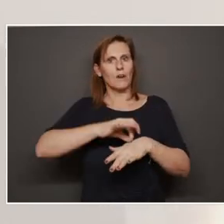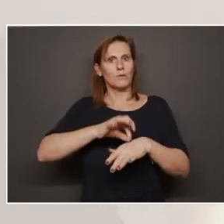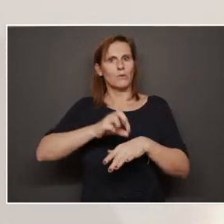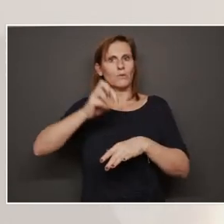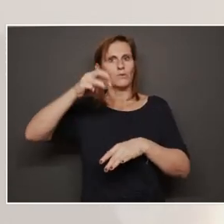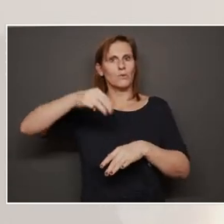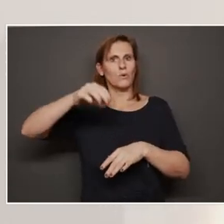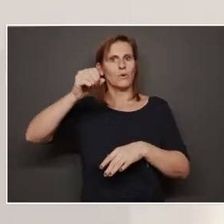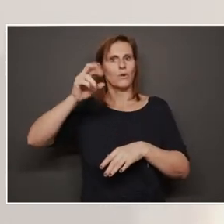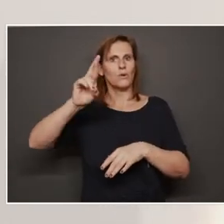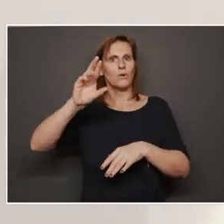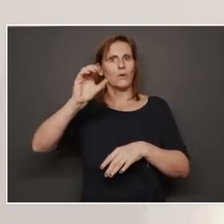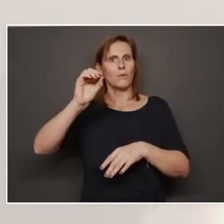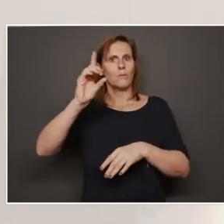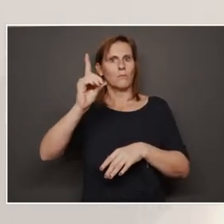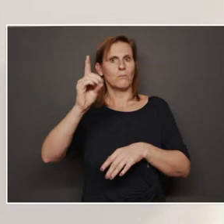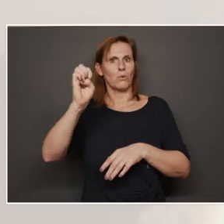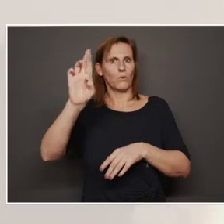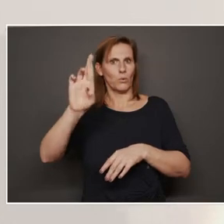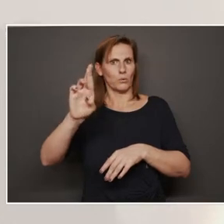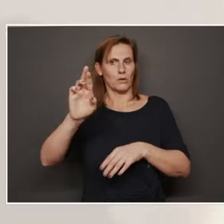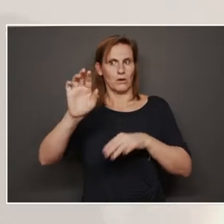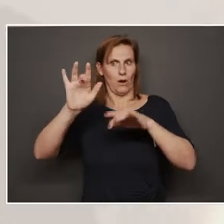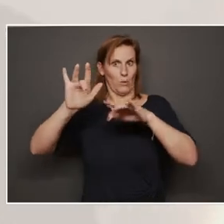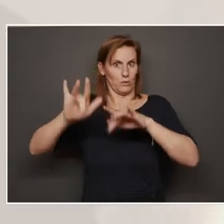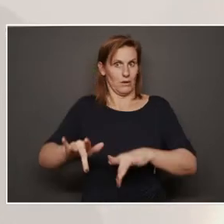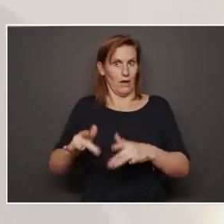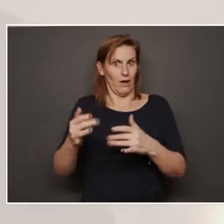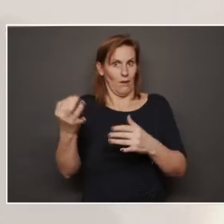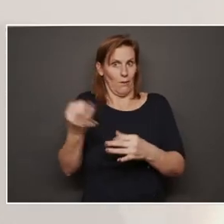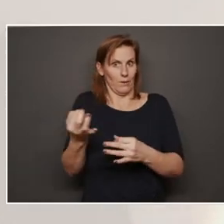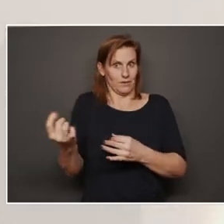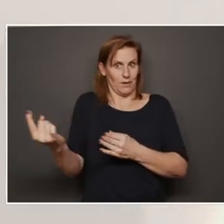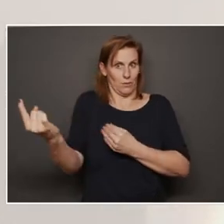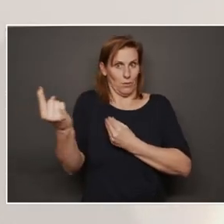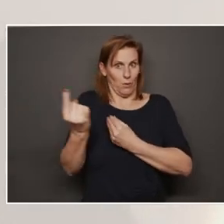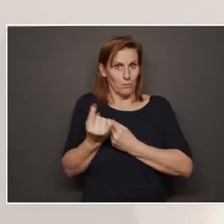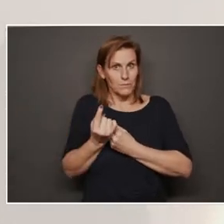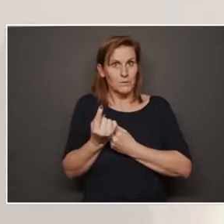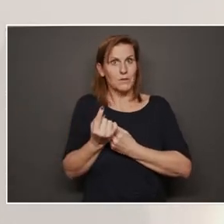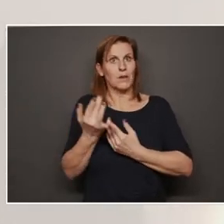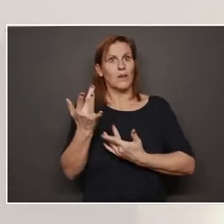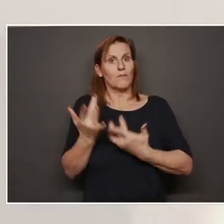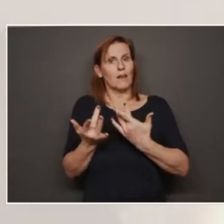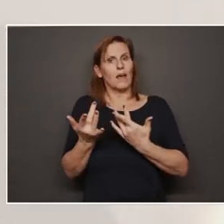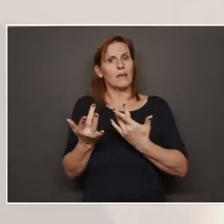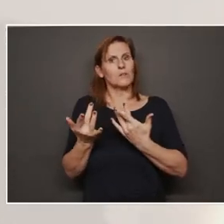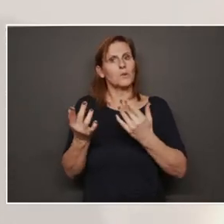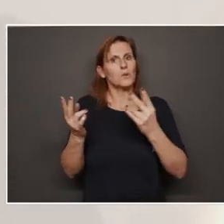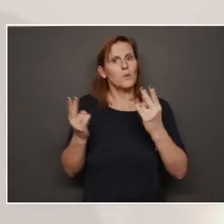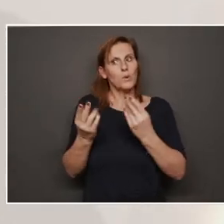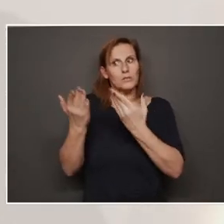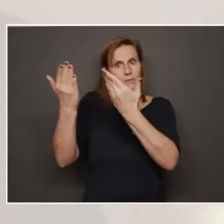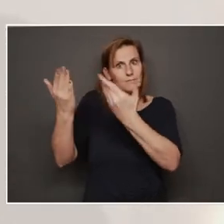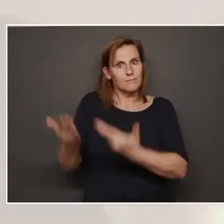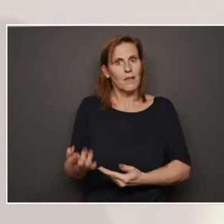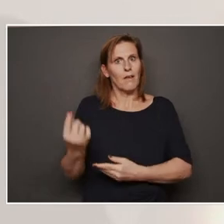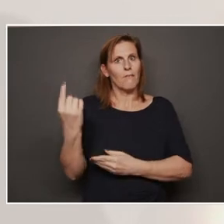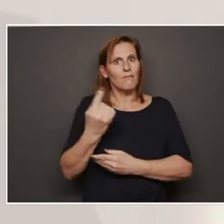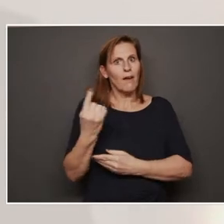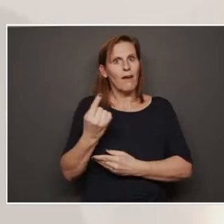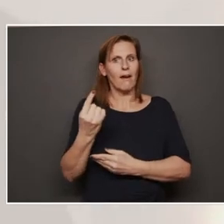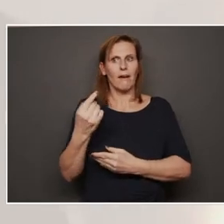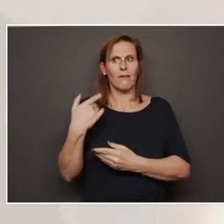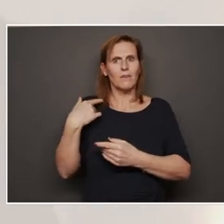Moroder den Weg zu uns gefunden hat. Ich darf Sie vielleicht kurz vorstellen, Ihren